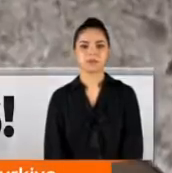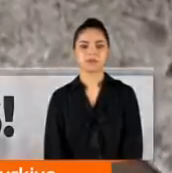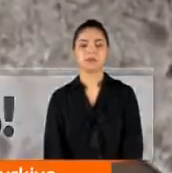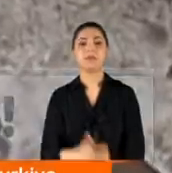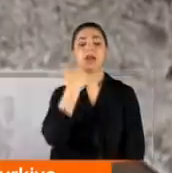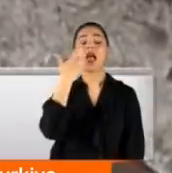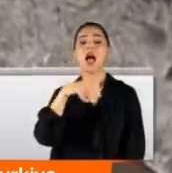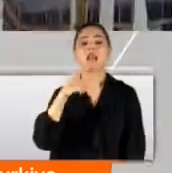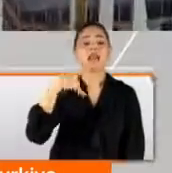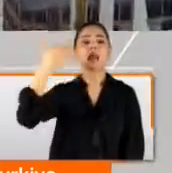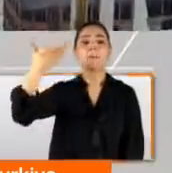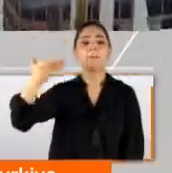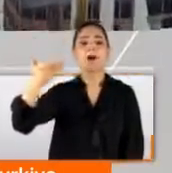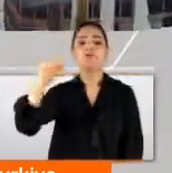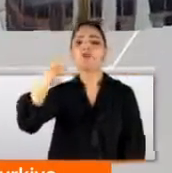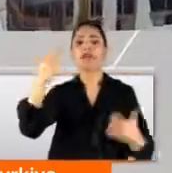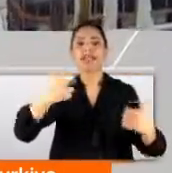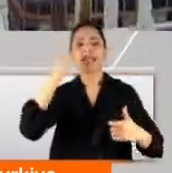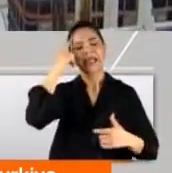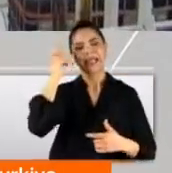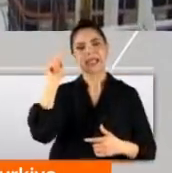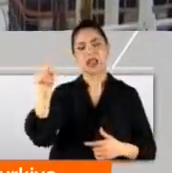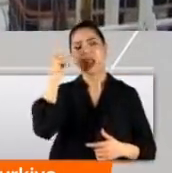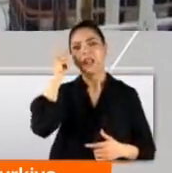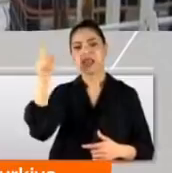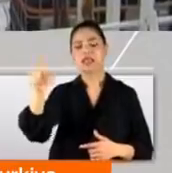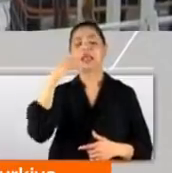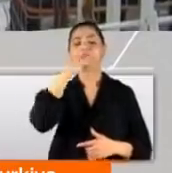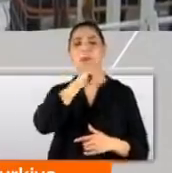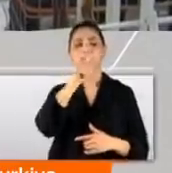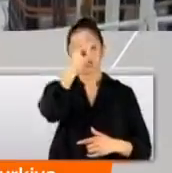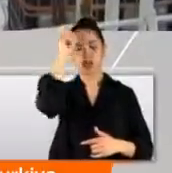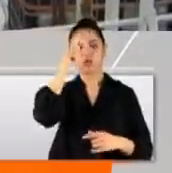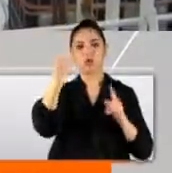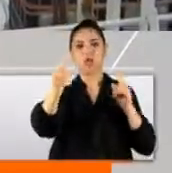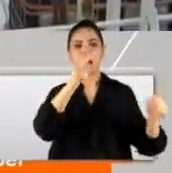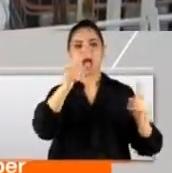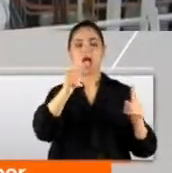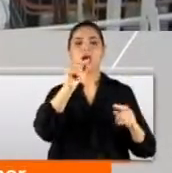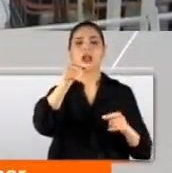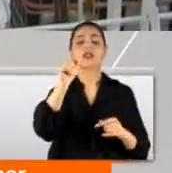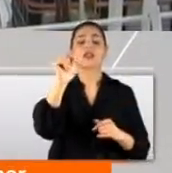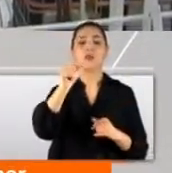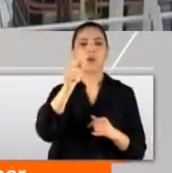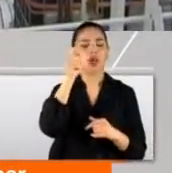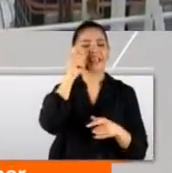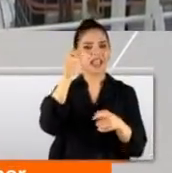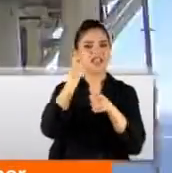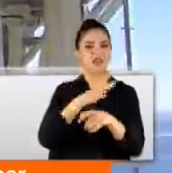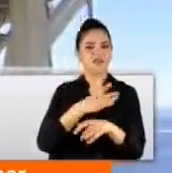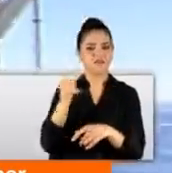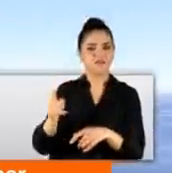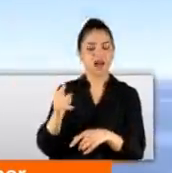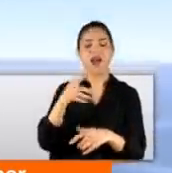Doğu Akdeniz'deki bir başka aktör ise İsrail. Türkiye-Mısır arasındaki diplomasi trafiği Tel Aviv yönetiminin dikkatini çekmiş olacak